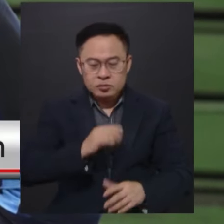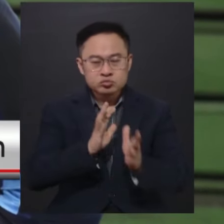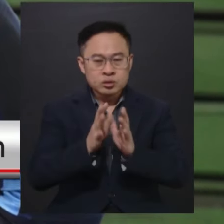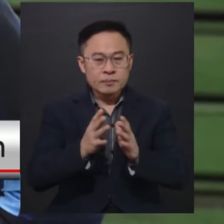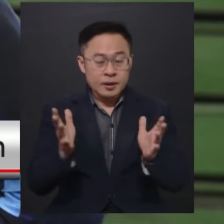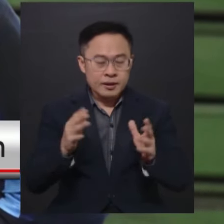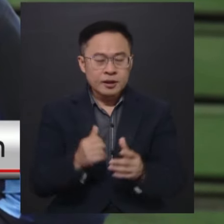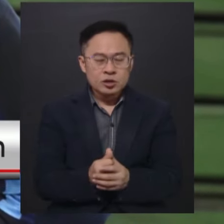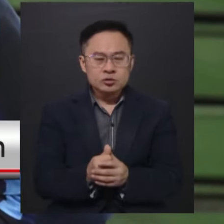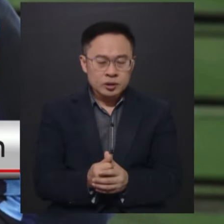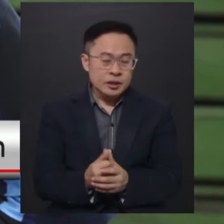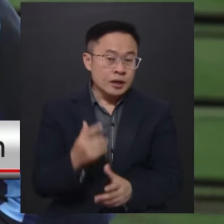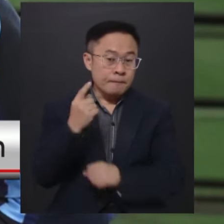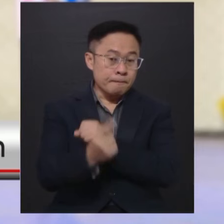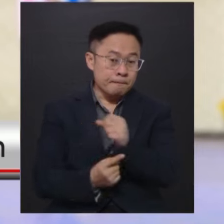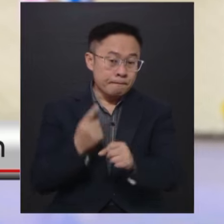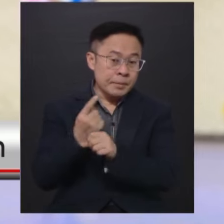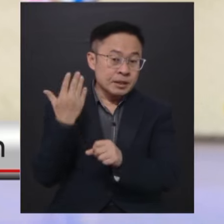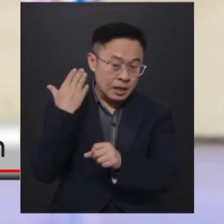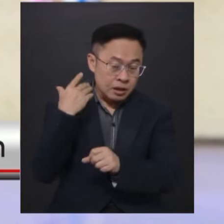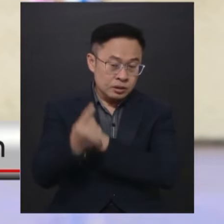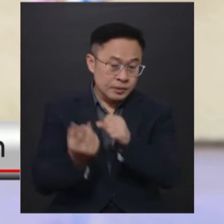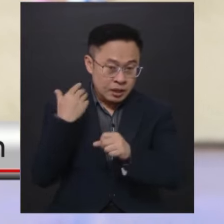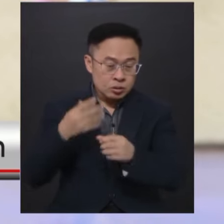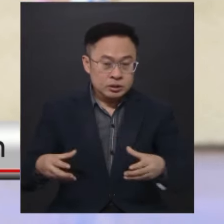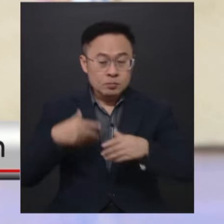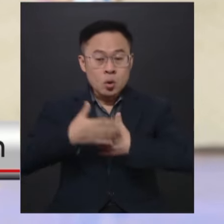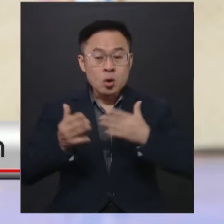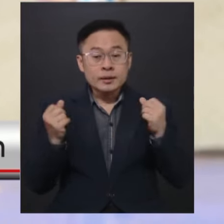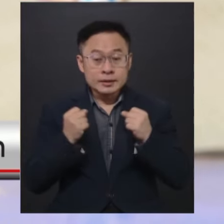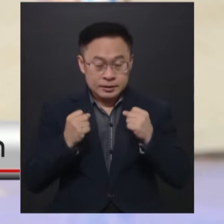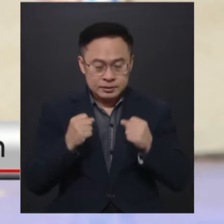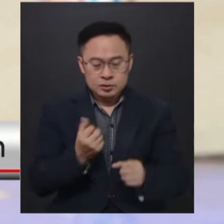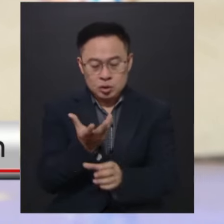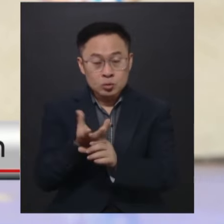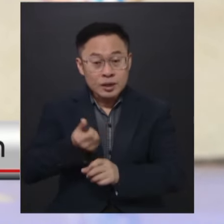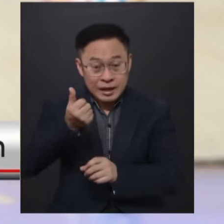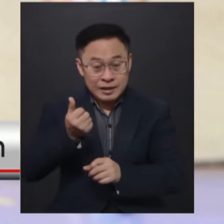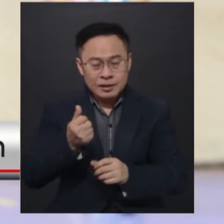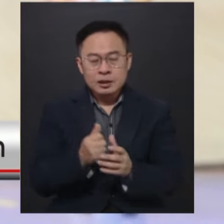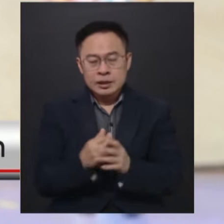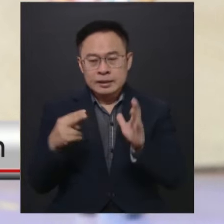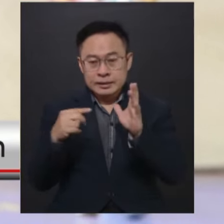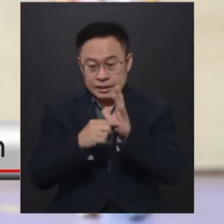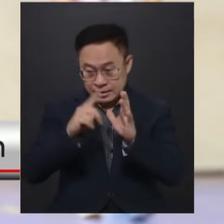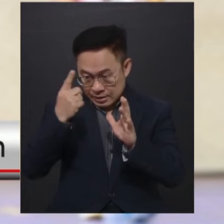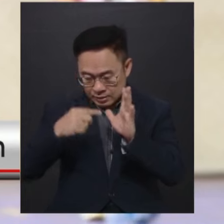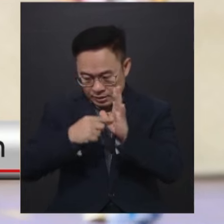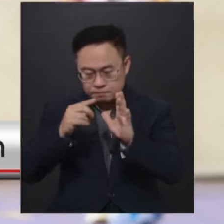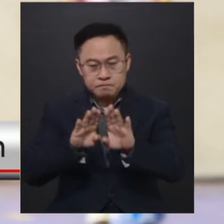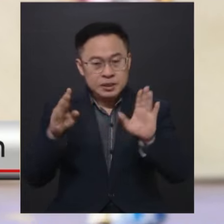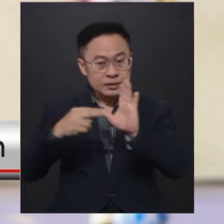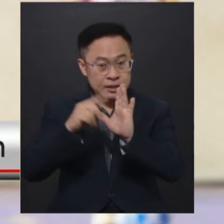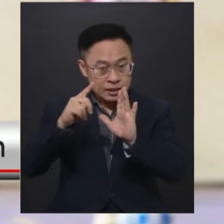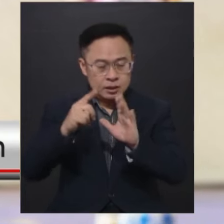แชมป์เก่าท่าข้ามเนี่ยจะไปเยือนราชภัฏเพชรบุรีนะแล้วไหนจะมี Blackเพิลอีกนะครับที่จะไปเยือนศรีราชาน้องใหม่